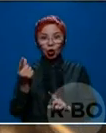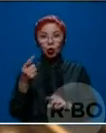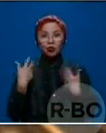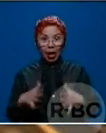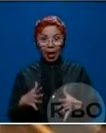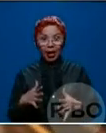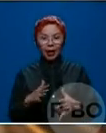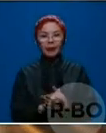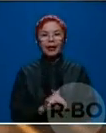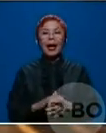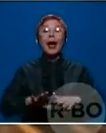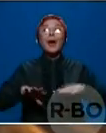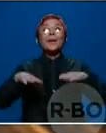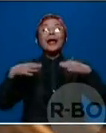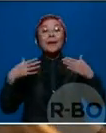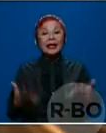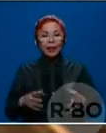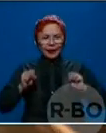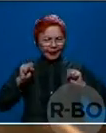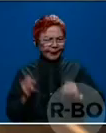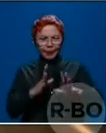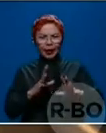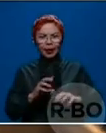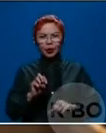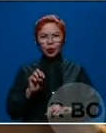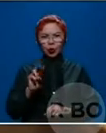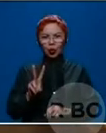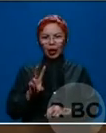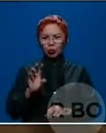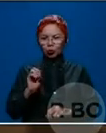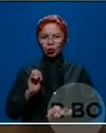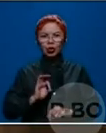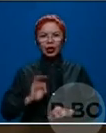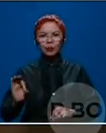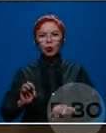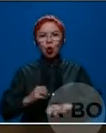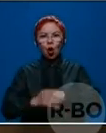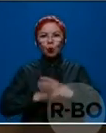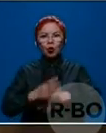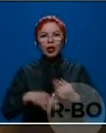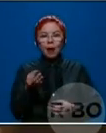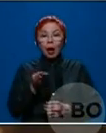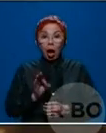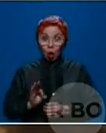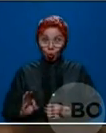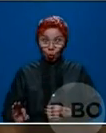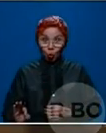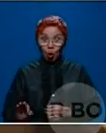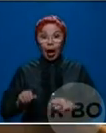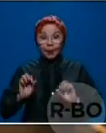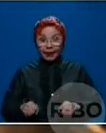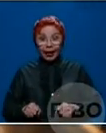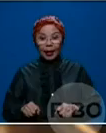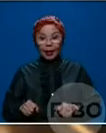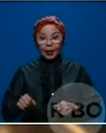sekarang bagaimana caranya menciptakan 200.000 pengusaha-pengusaha baru dan membutuhkan